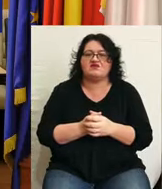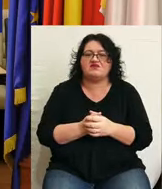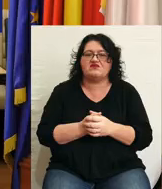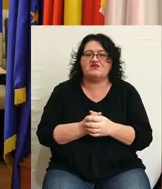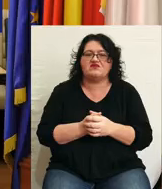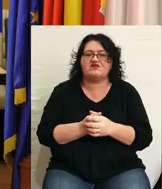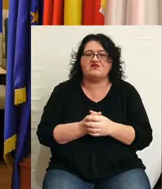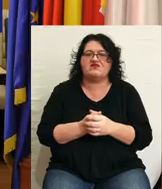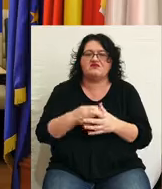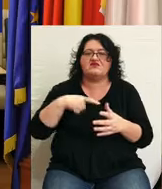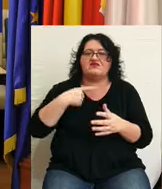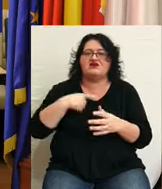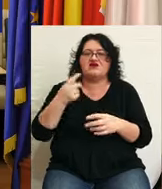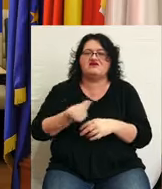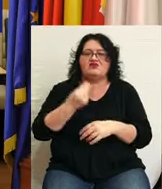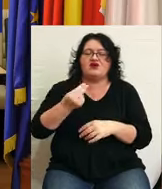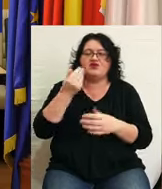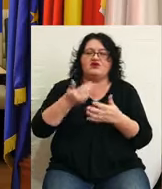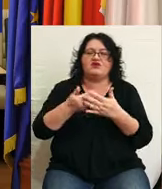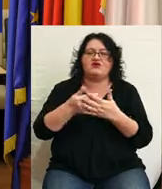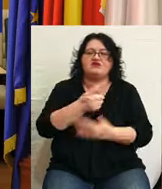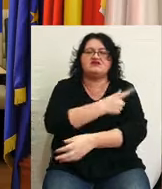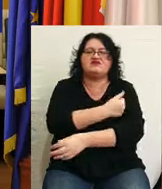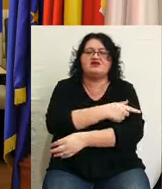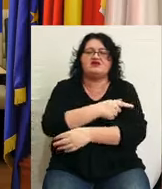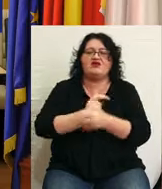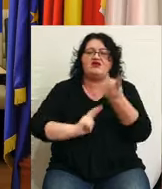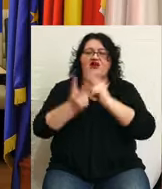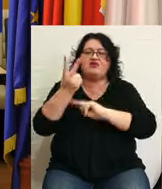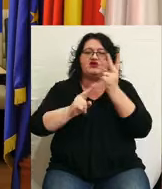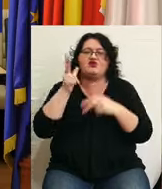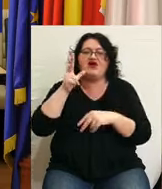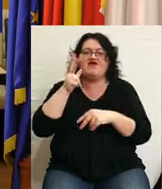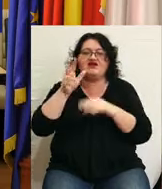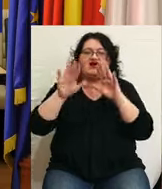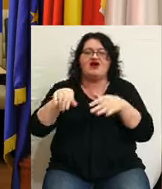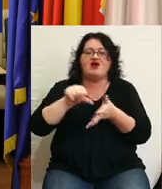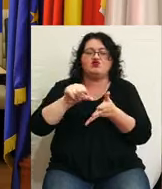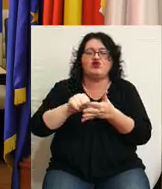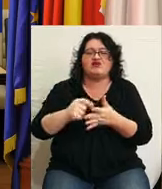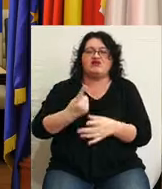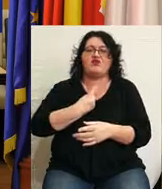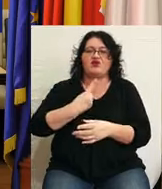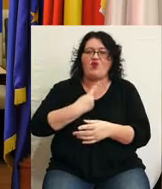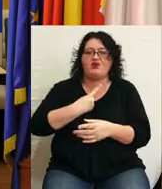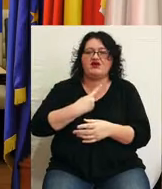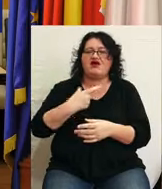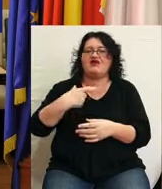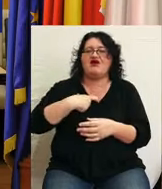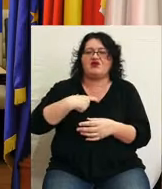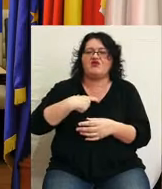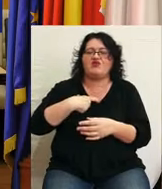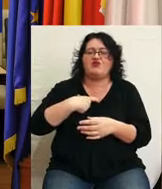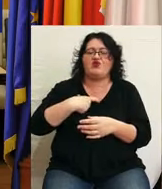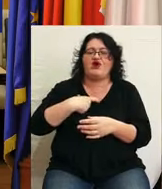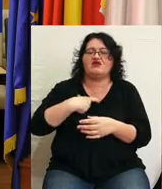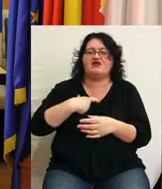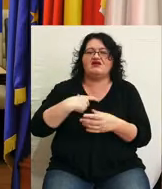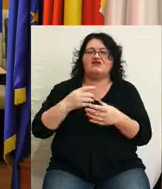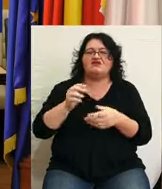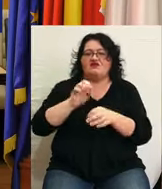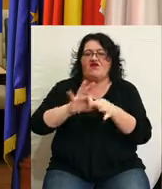din fericire, este mai bună la Spitalul Victor Babeș, care are o centrală proprie pe care poate să o